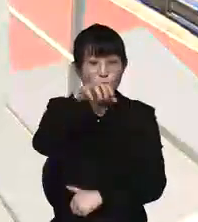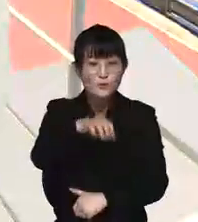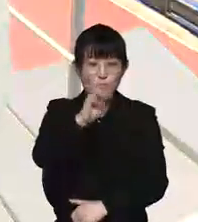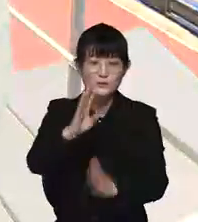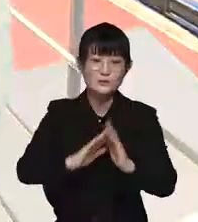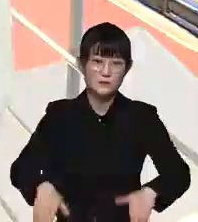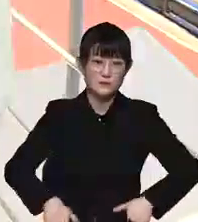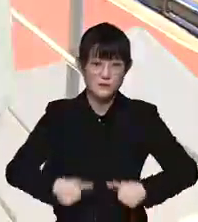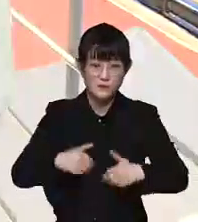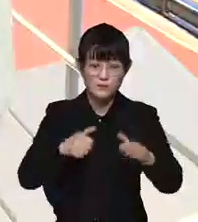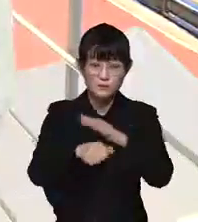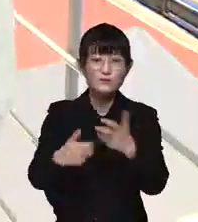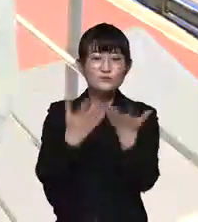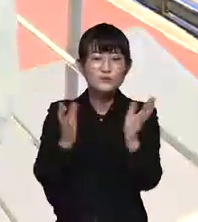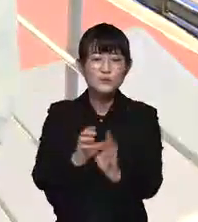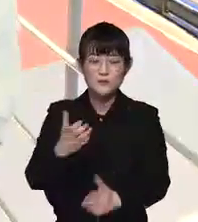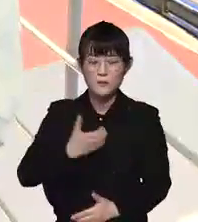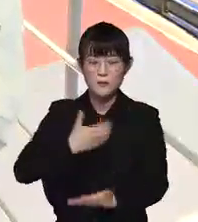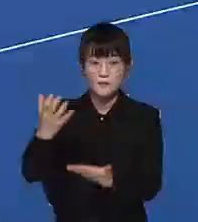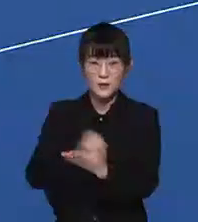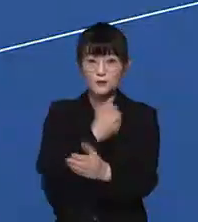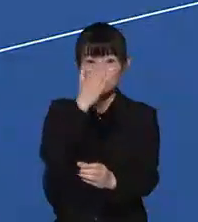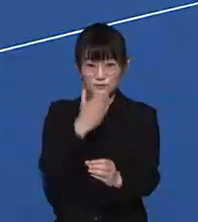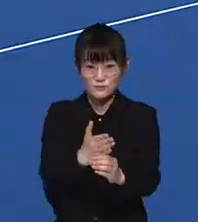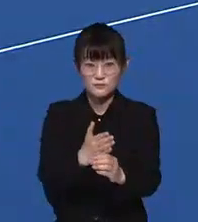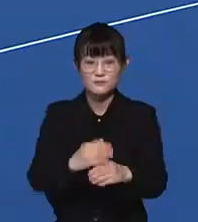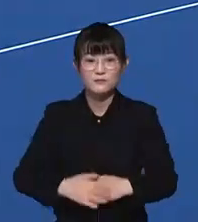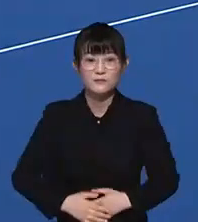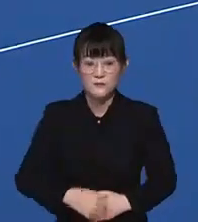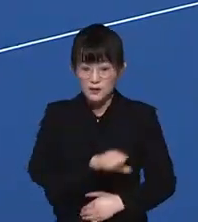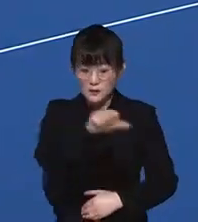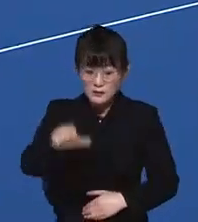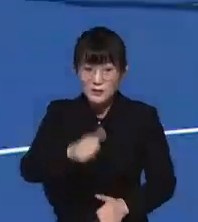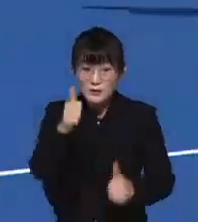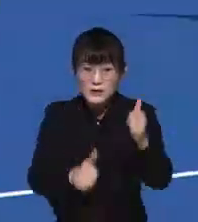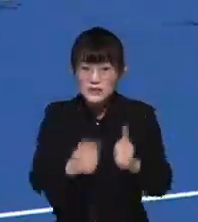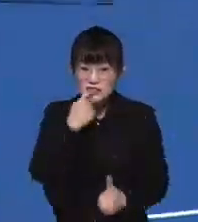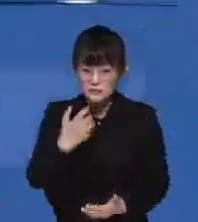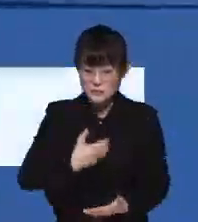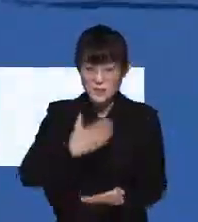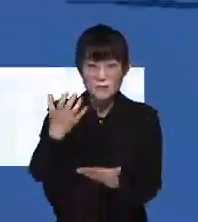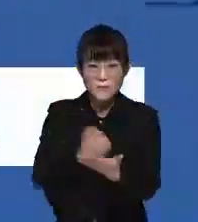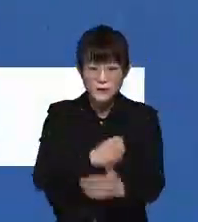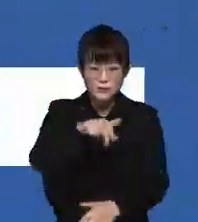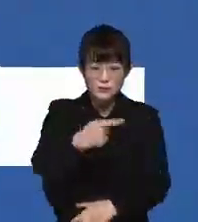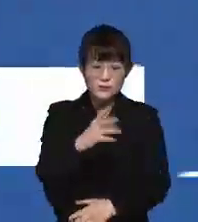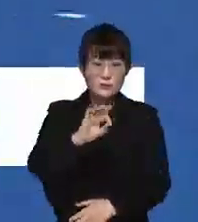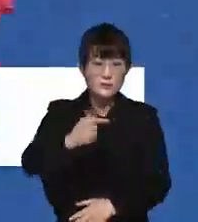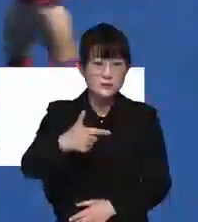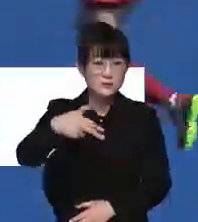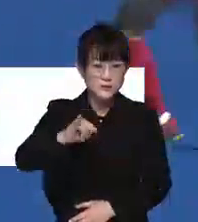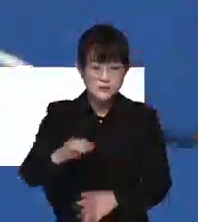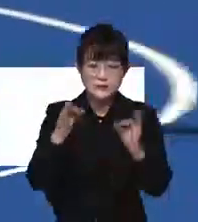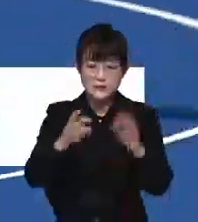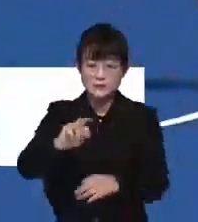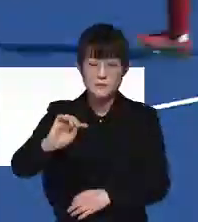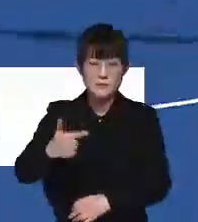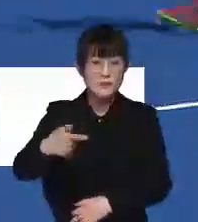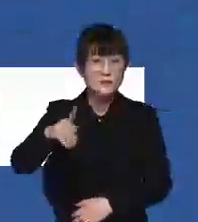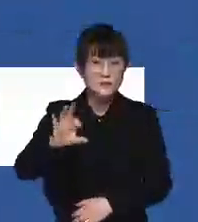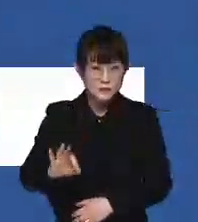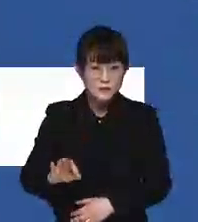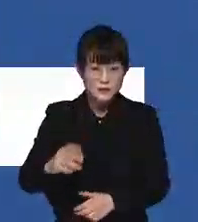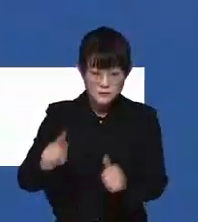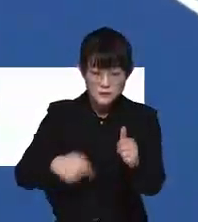전남 선수들의 선전이 이어지고 있습니다. 아시안게임 은메달의 주역인 조은지와 김민정이 활약한